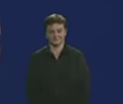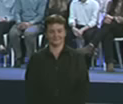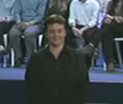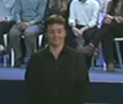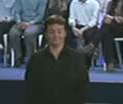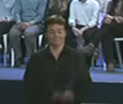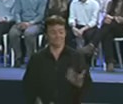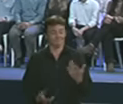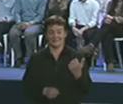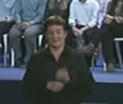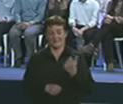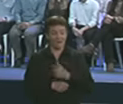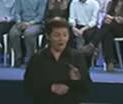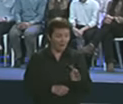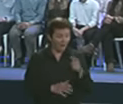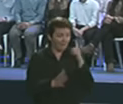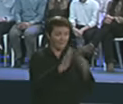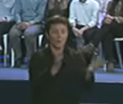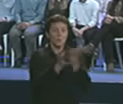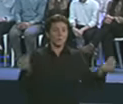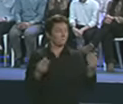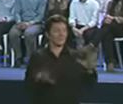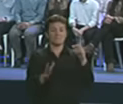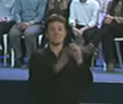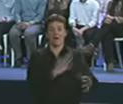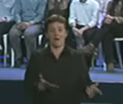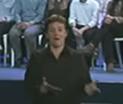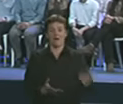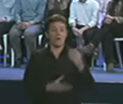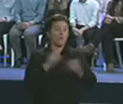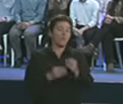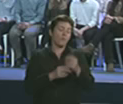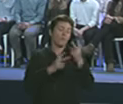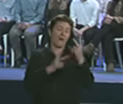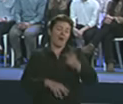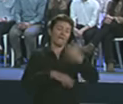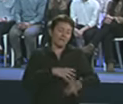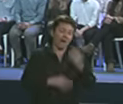Et à chaque fois, il est parti avant que j'arrive. Où il arrive quand je suis déjà parti.